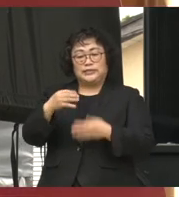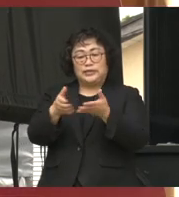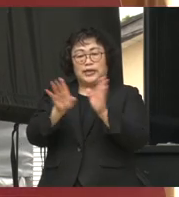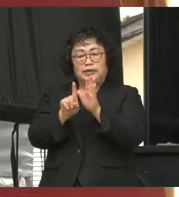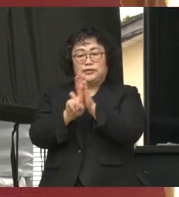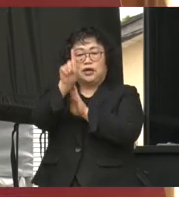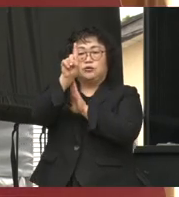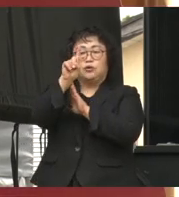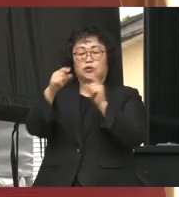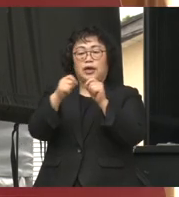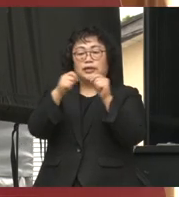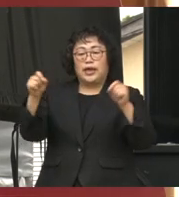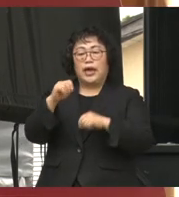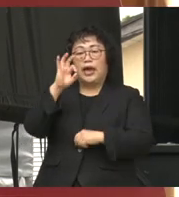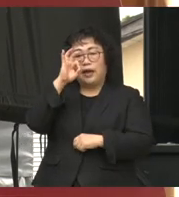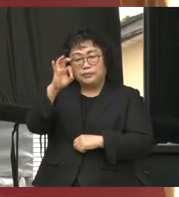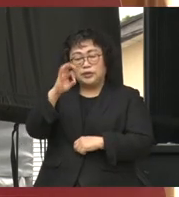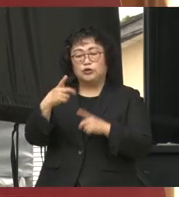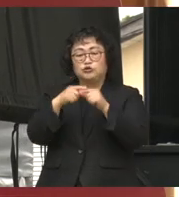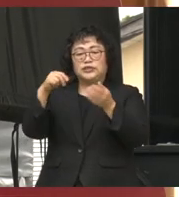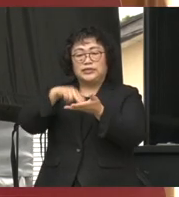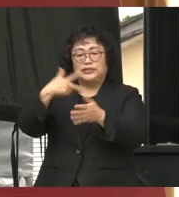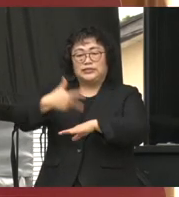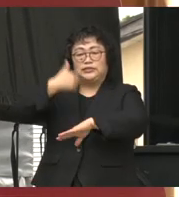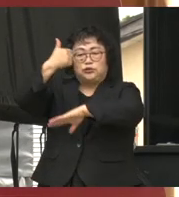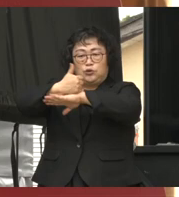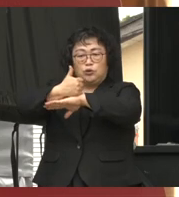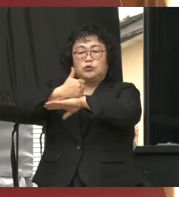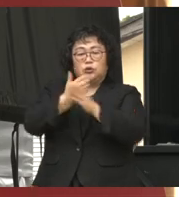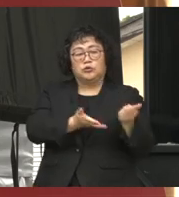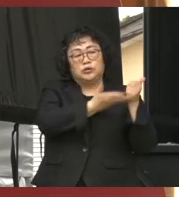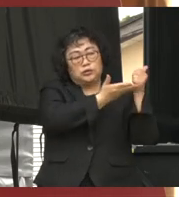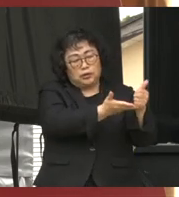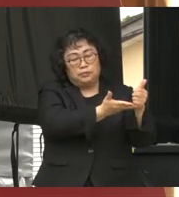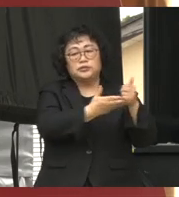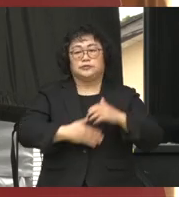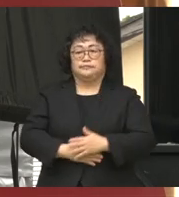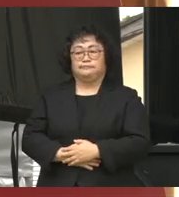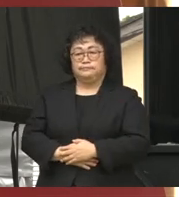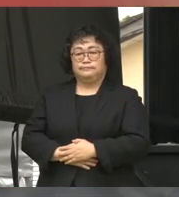の永見和夫国立市長に登壇いただいております。